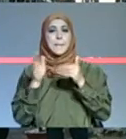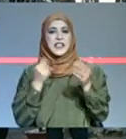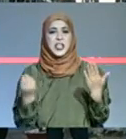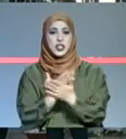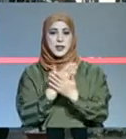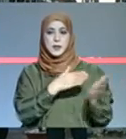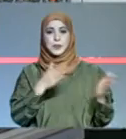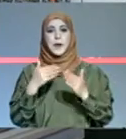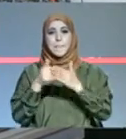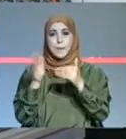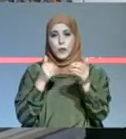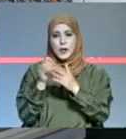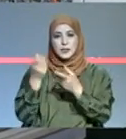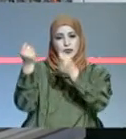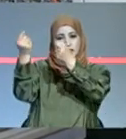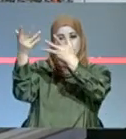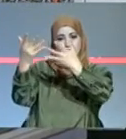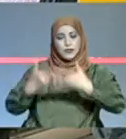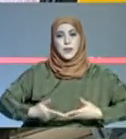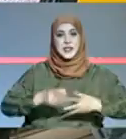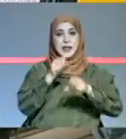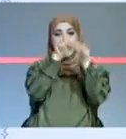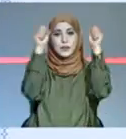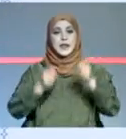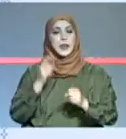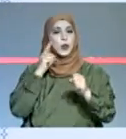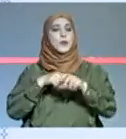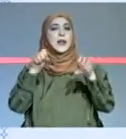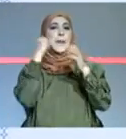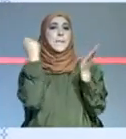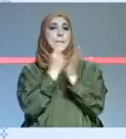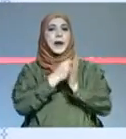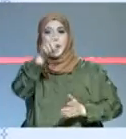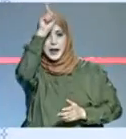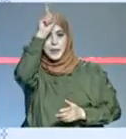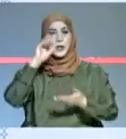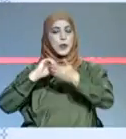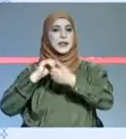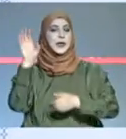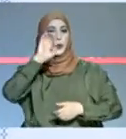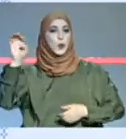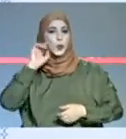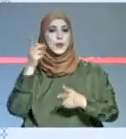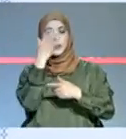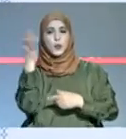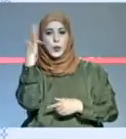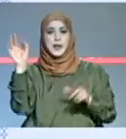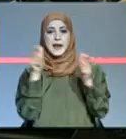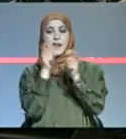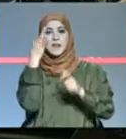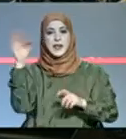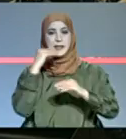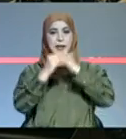تم تمويلها من ميزانيه الدوله بالاضافه الى البنك الالماني والاتحاد الاوروبي والوكاله الفرنسيه للتنميه